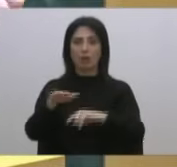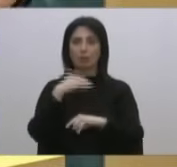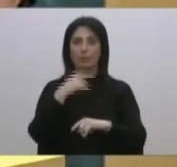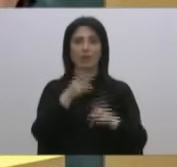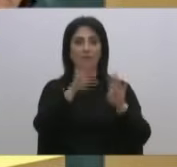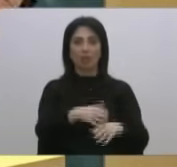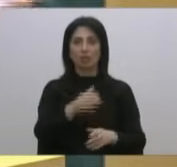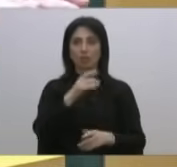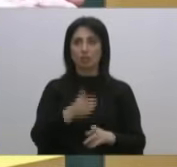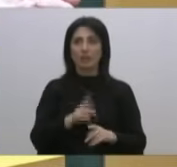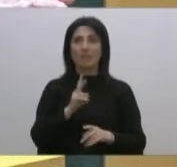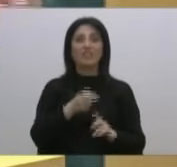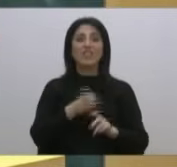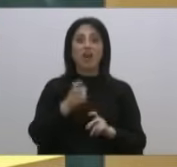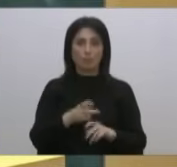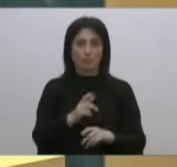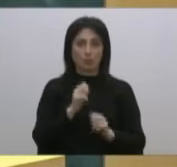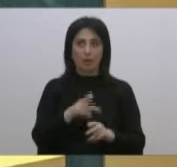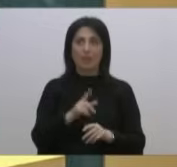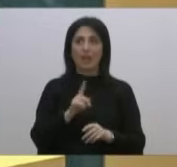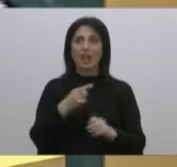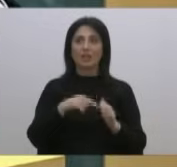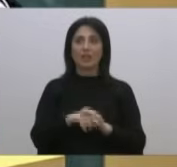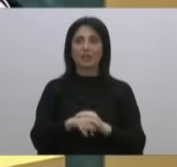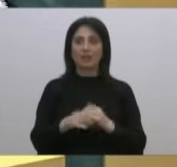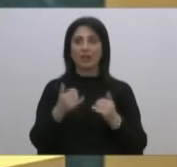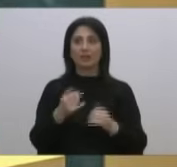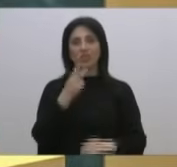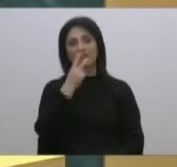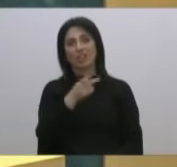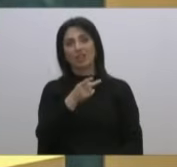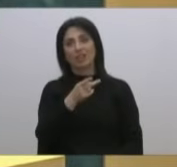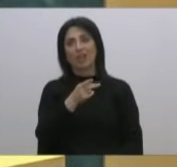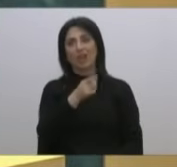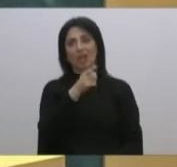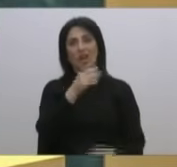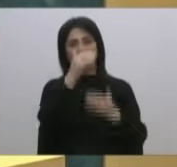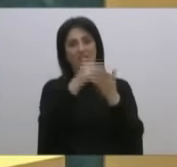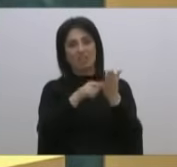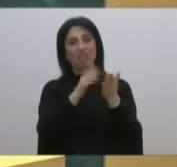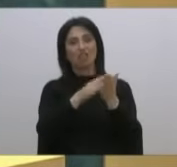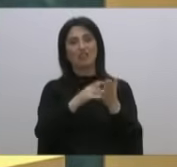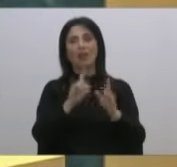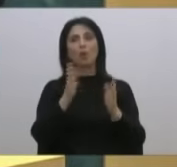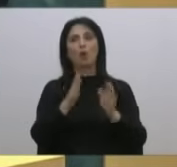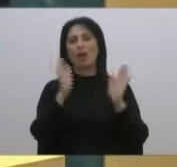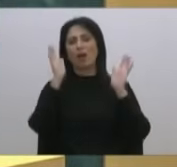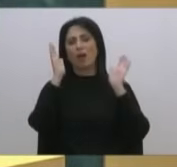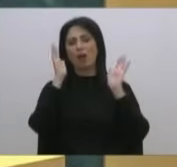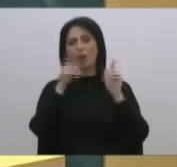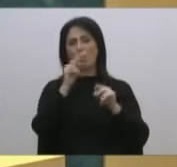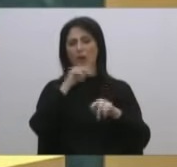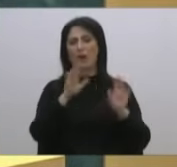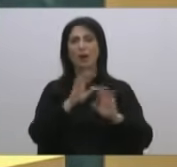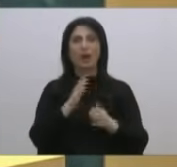magra, darcen, vizga mua se aflebe, razga mua se aflebe, se gradgan, ahlac, șehede, a, sia și ea, ragaț mohta, cu